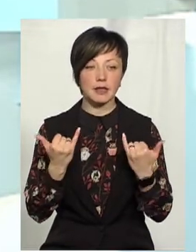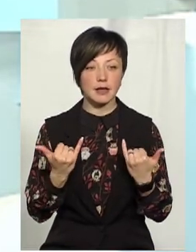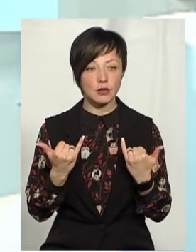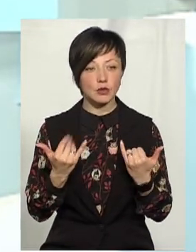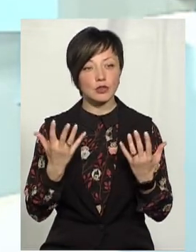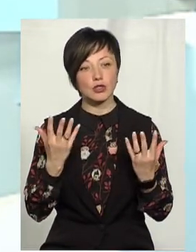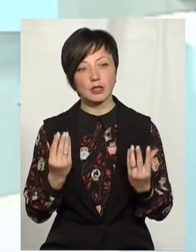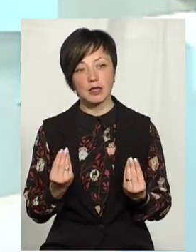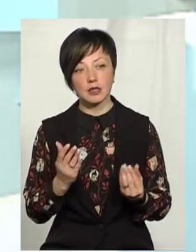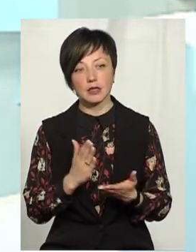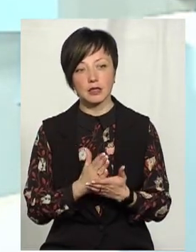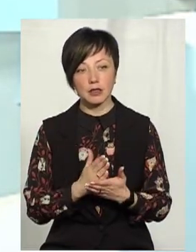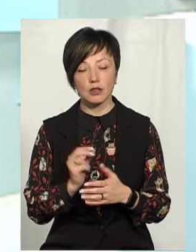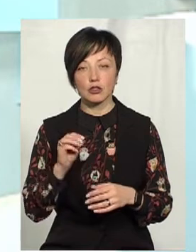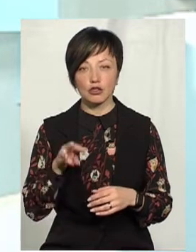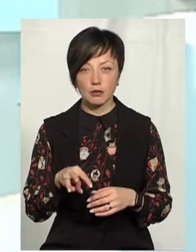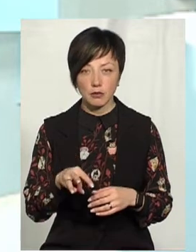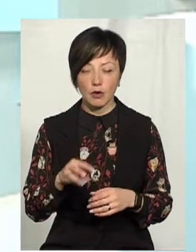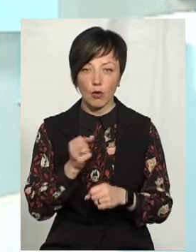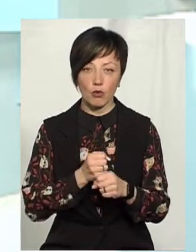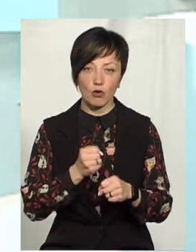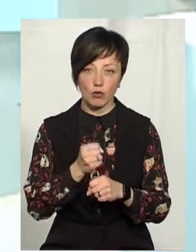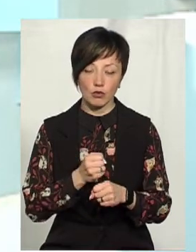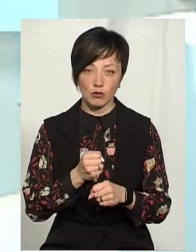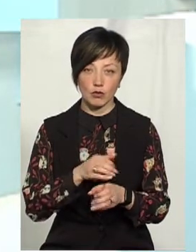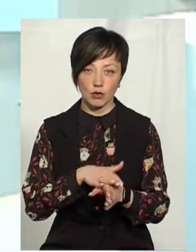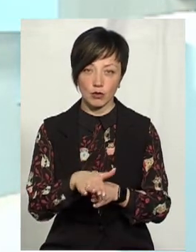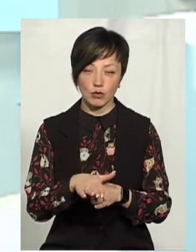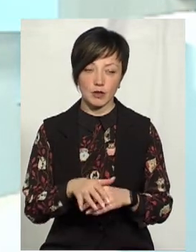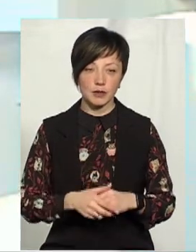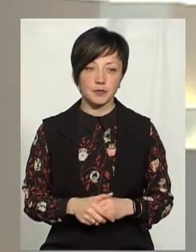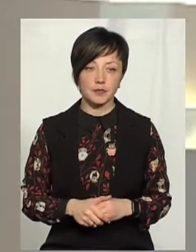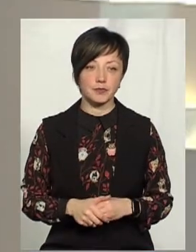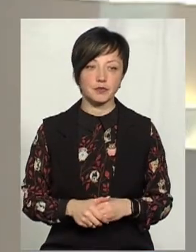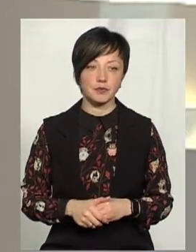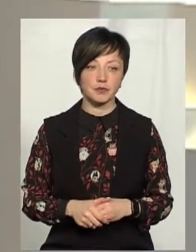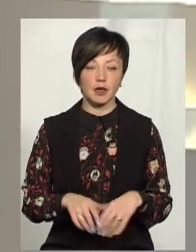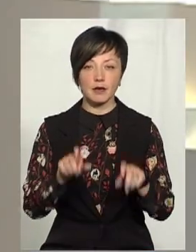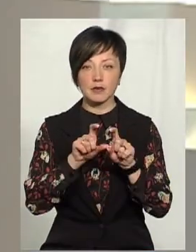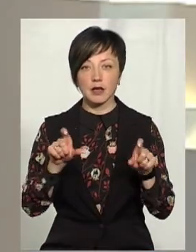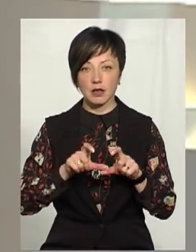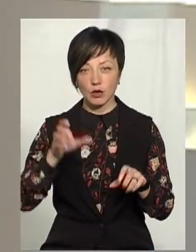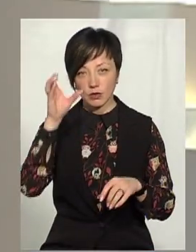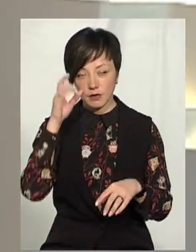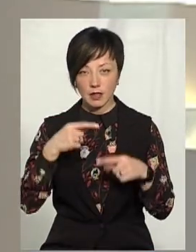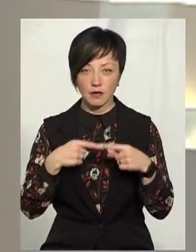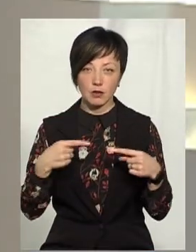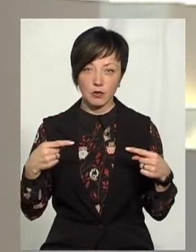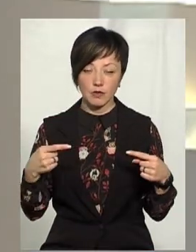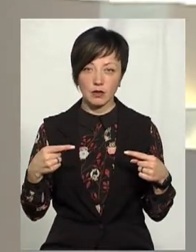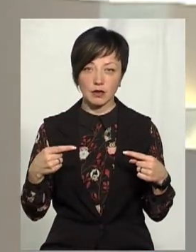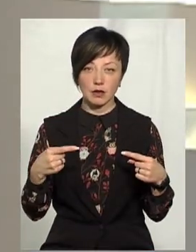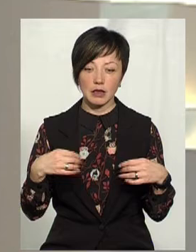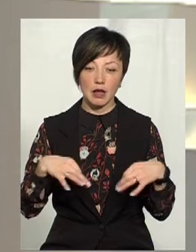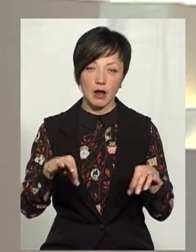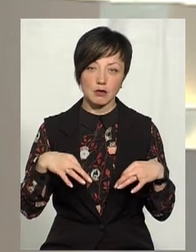на сьогоднішній день, є чим проводити відповідну обробку і в закладах освіти, і відповідно, там,